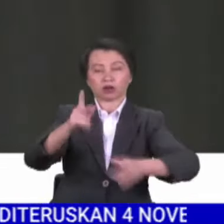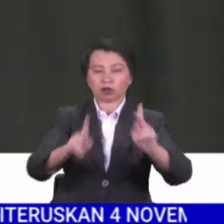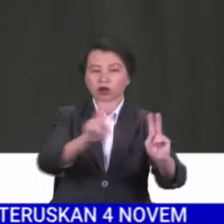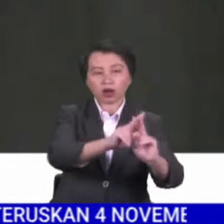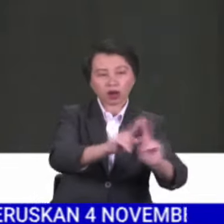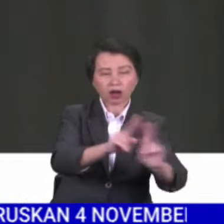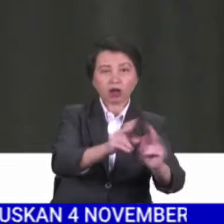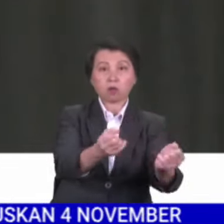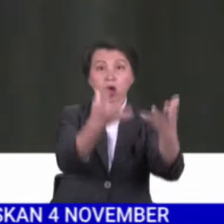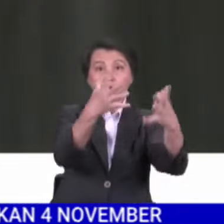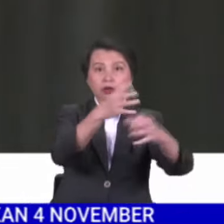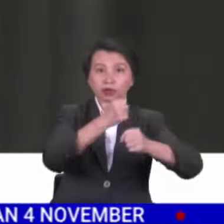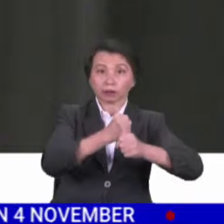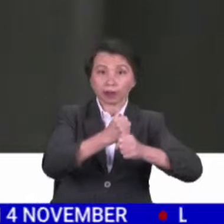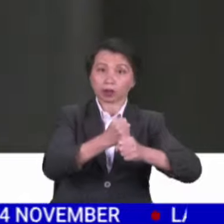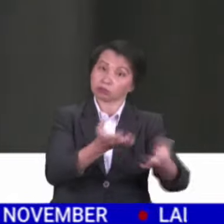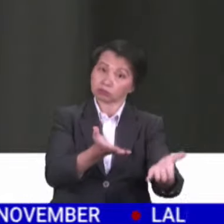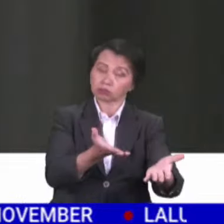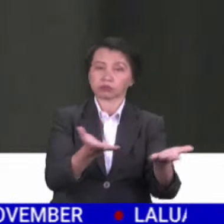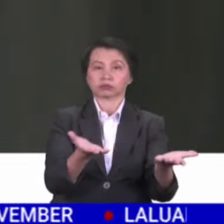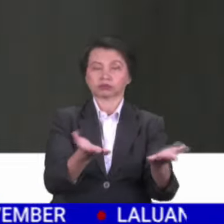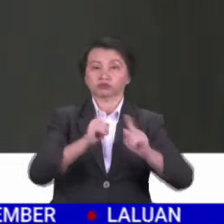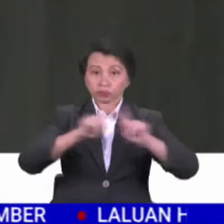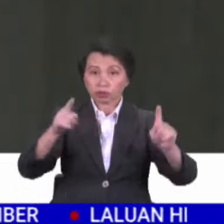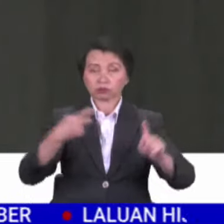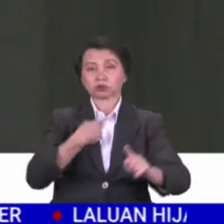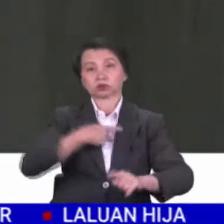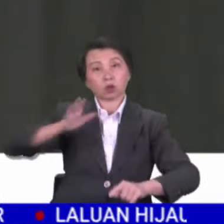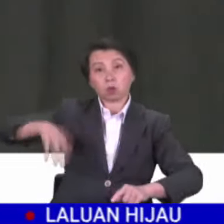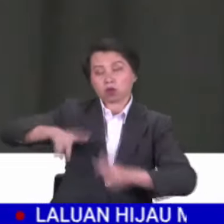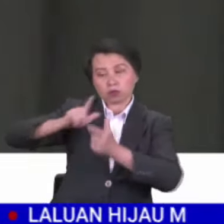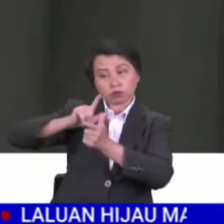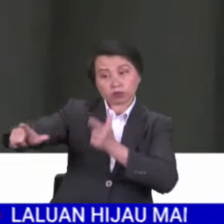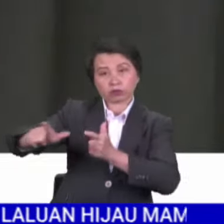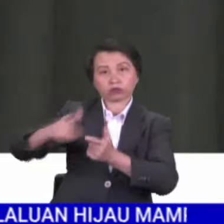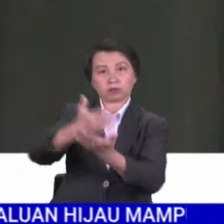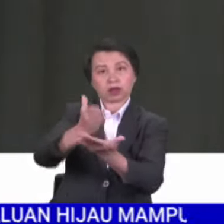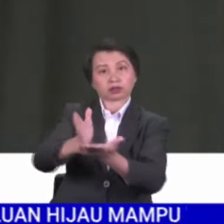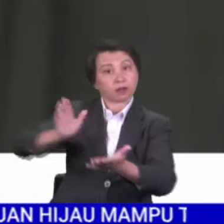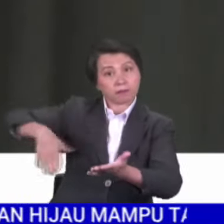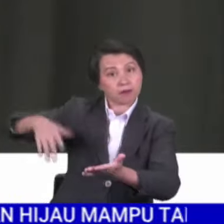kampung yang paling banyak dapat ni. Tapi kita belum lulus lagi bajet tu.